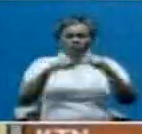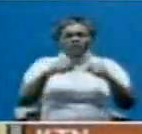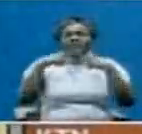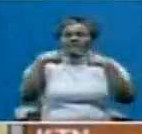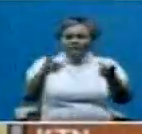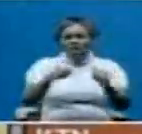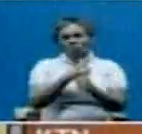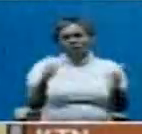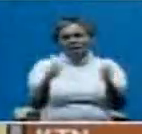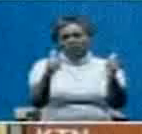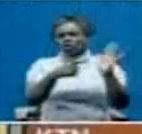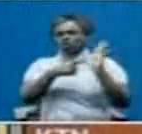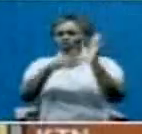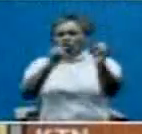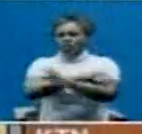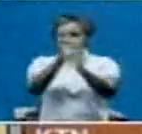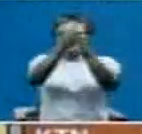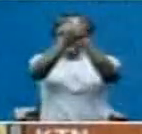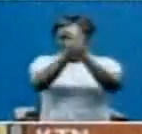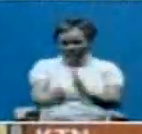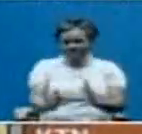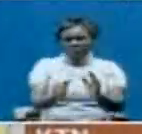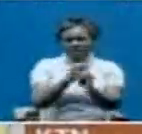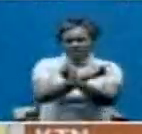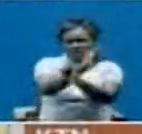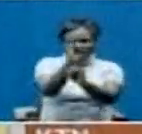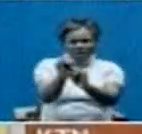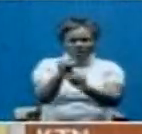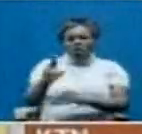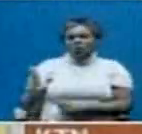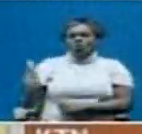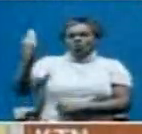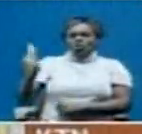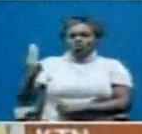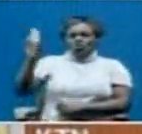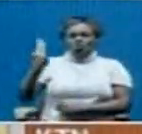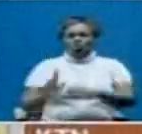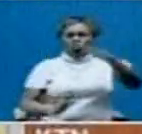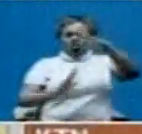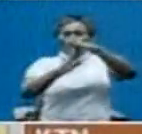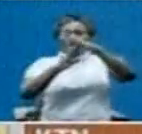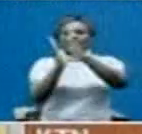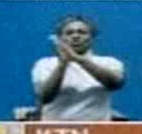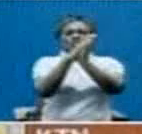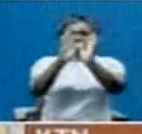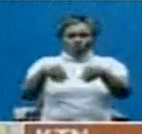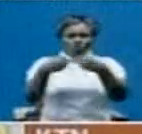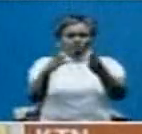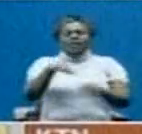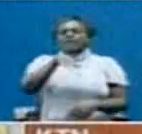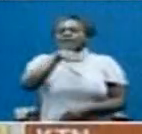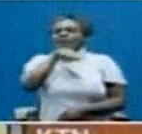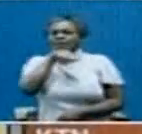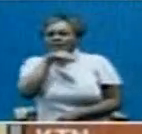kuzitoa kwa njia inayodhihirisha kipawa cha usanii. Uhuru aliweka kwa headline, akasema ati